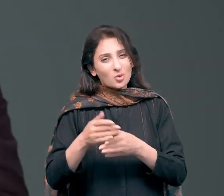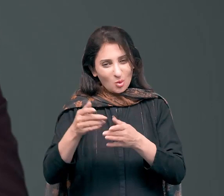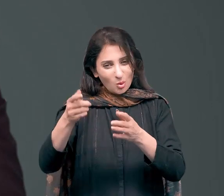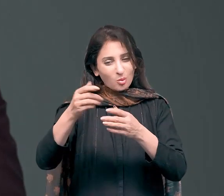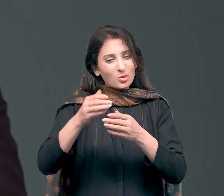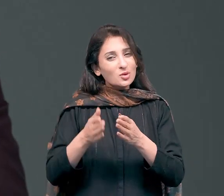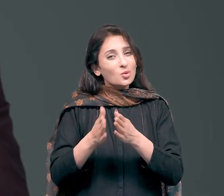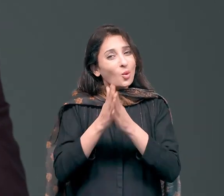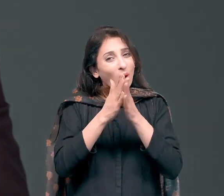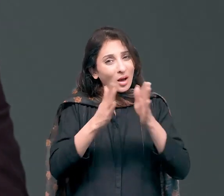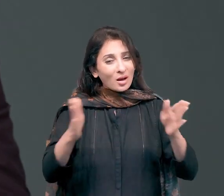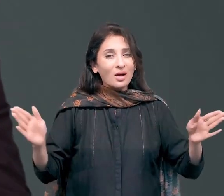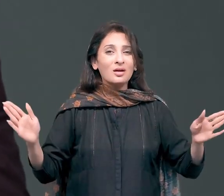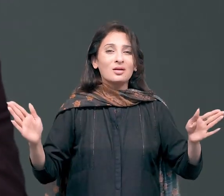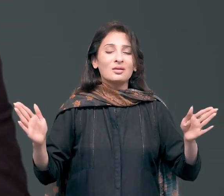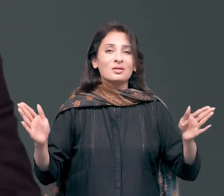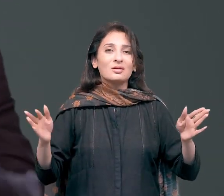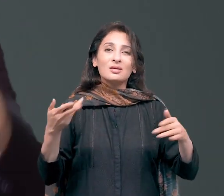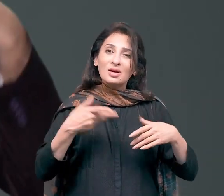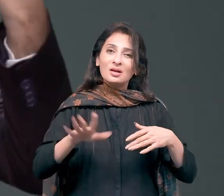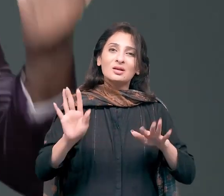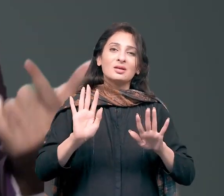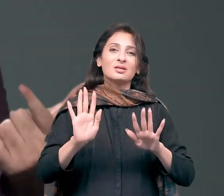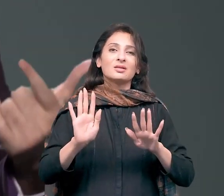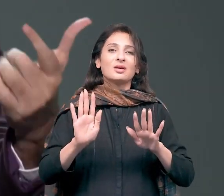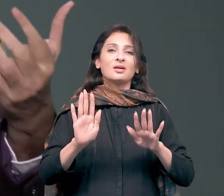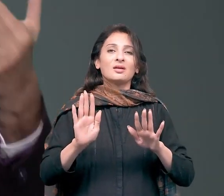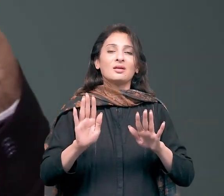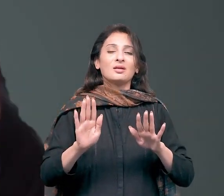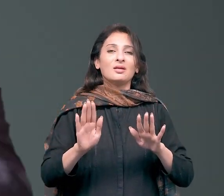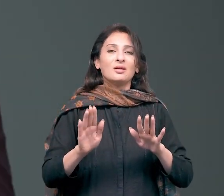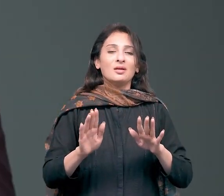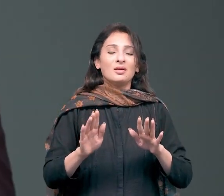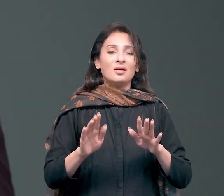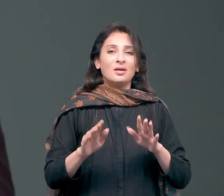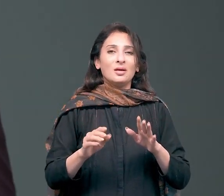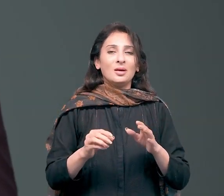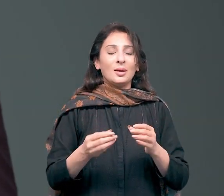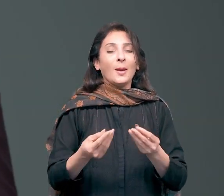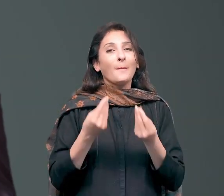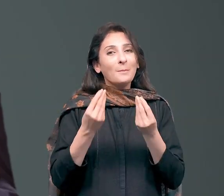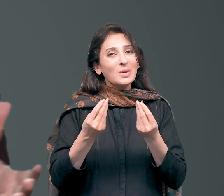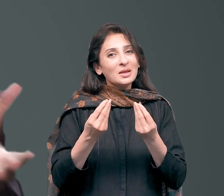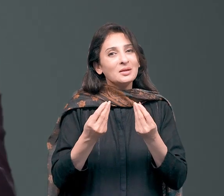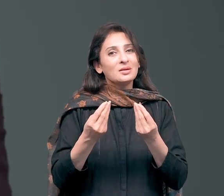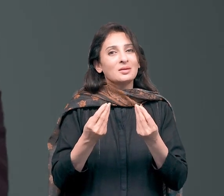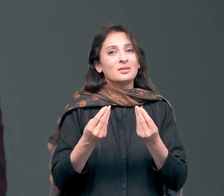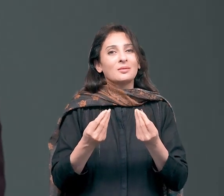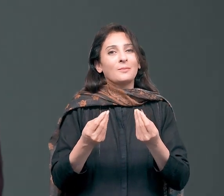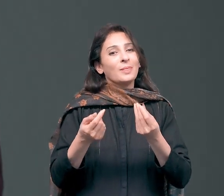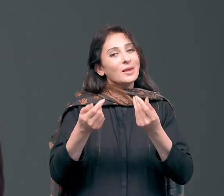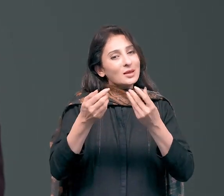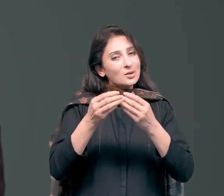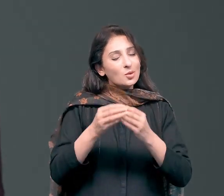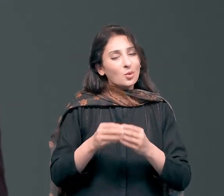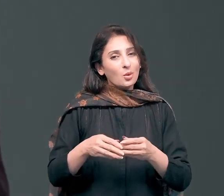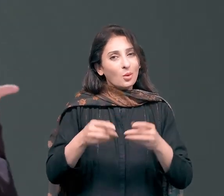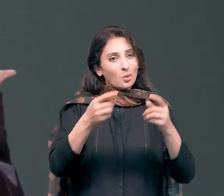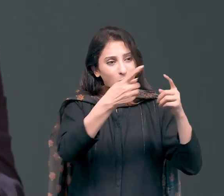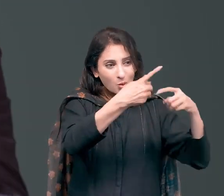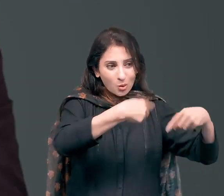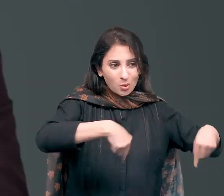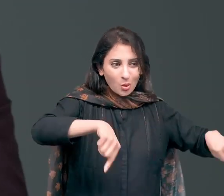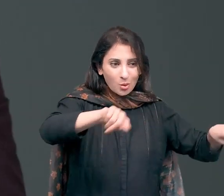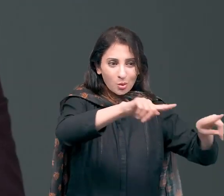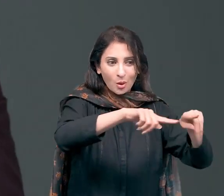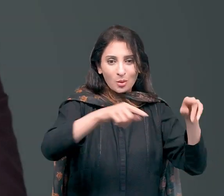ہندوستان کو تقسیم کر لیتے ہیں، بہتر ہے، کیونکہ آئندہ ہماری خانہ جنگی بھی جاری ہے اور اگر ان کے ہاتھ میں فائنانسز رہے تو ہم تو کوئی بھی